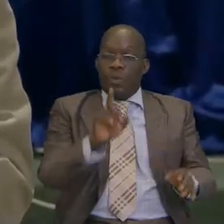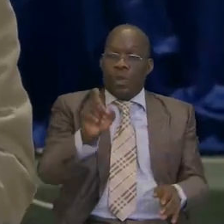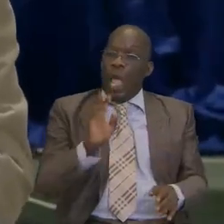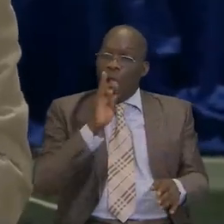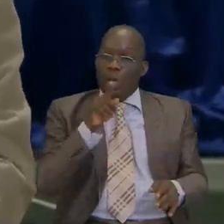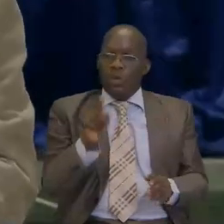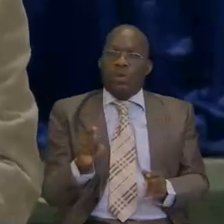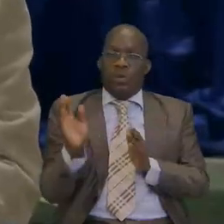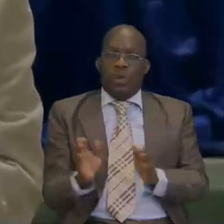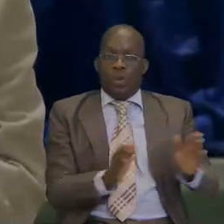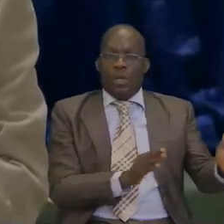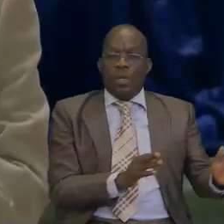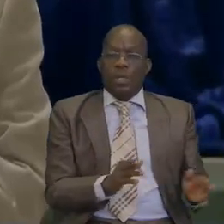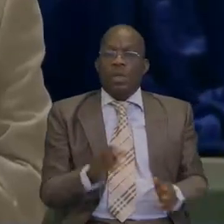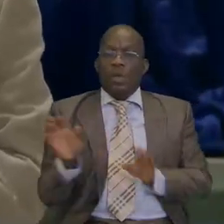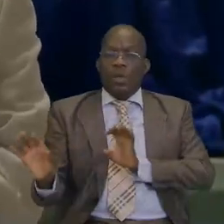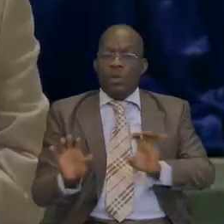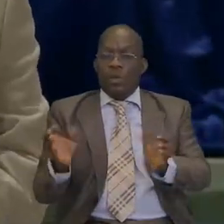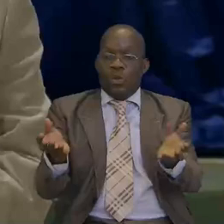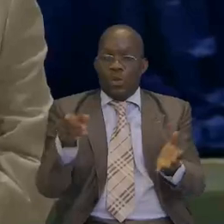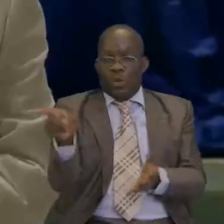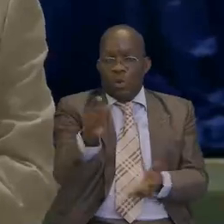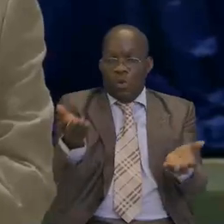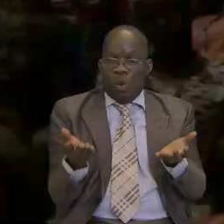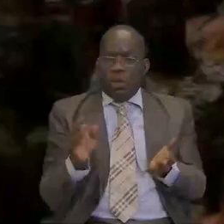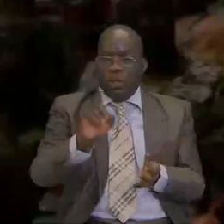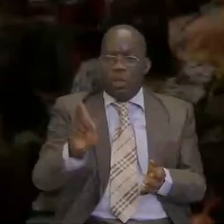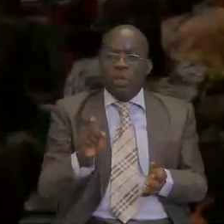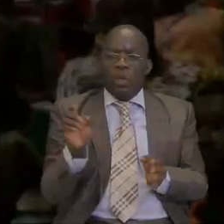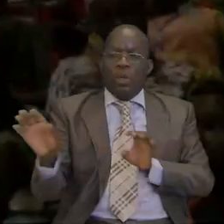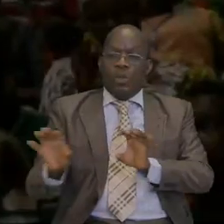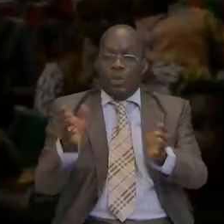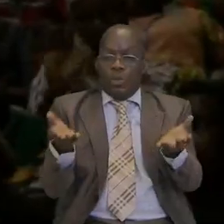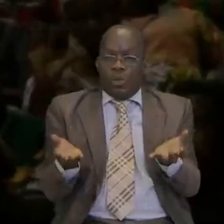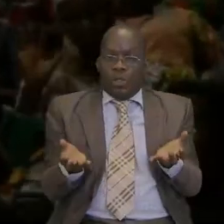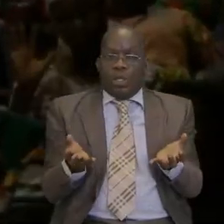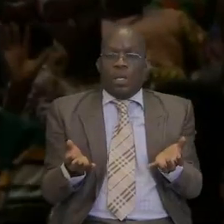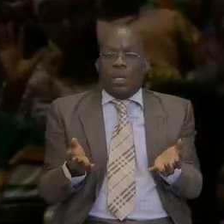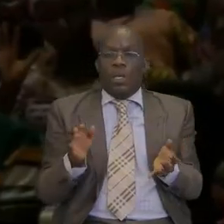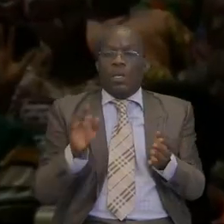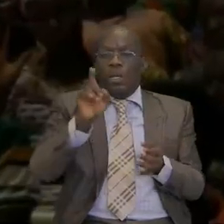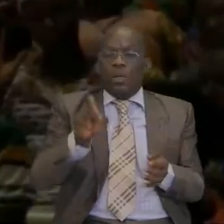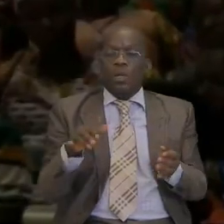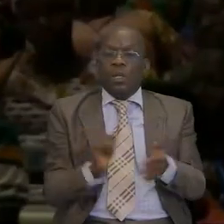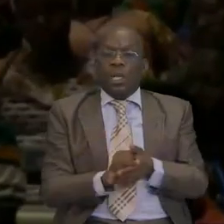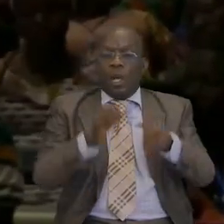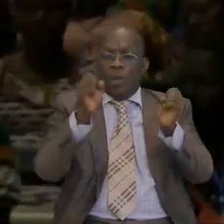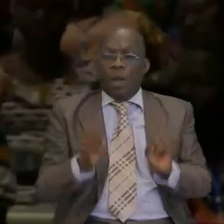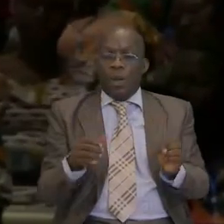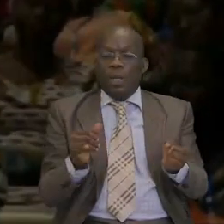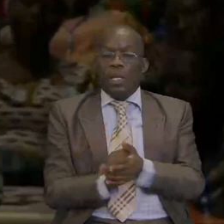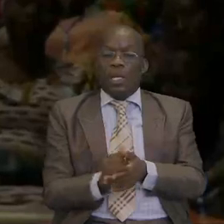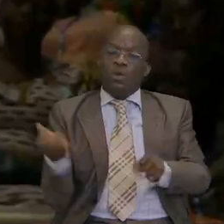prêt? Est-ce que tu veux? Est-ce que tu désires cette puissance pour